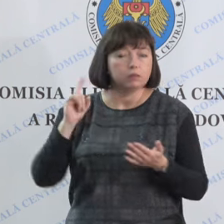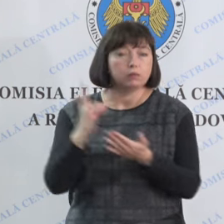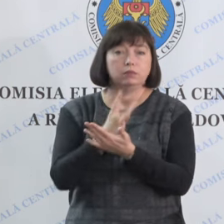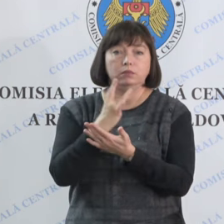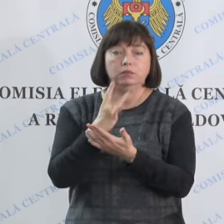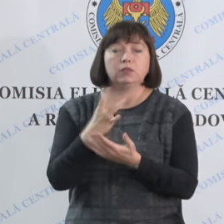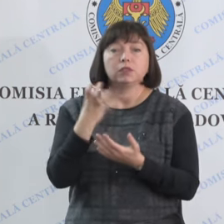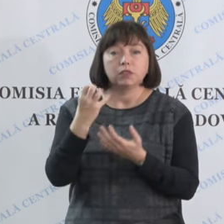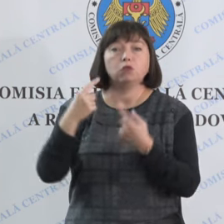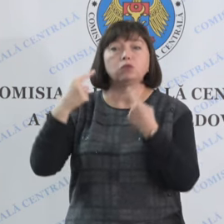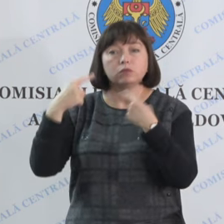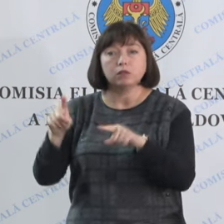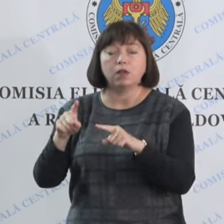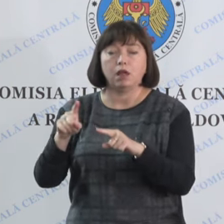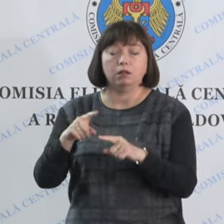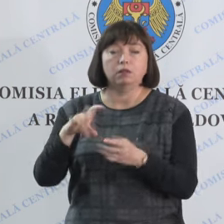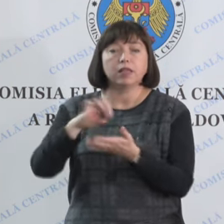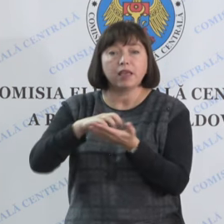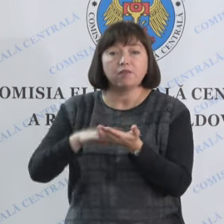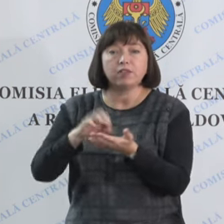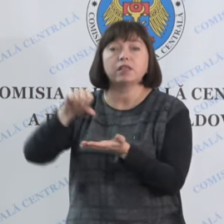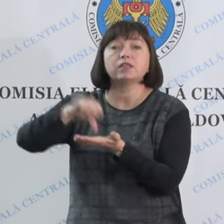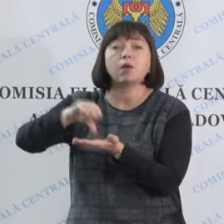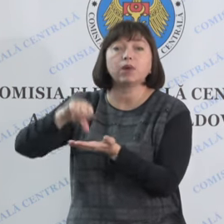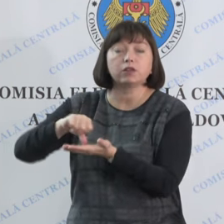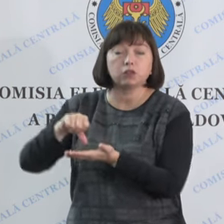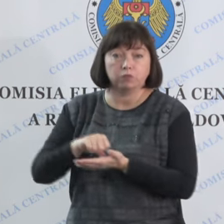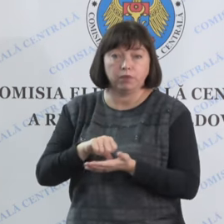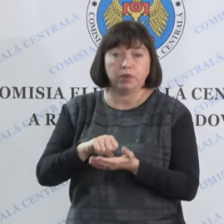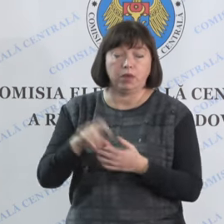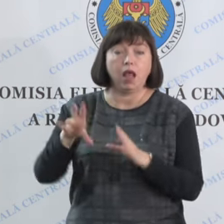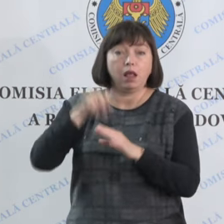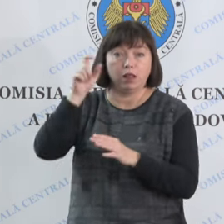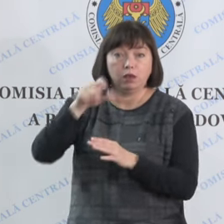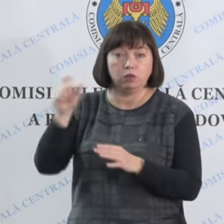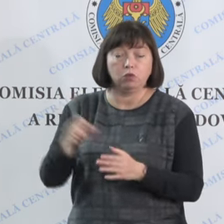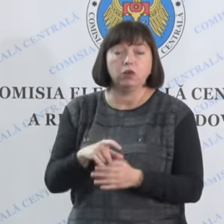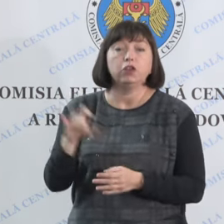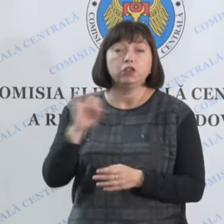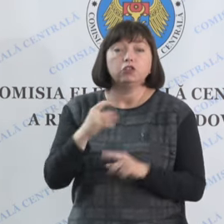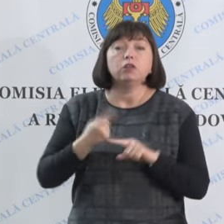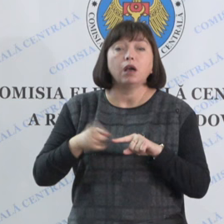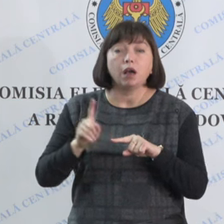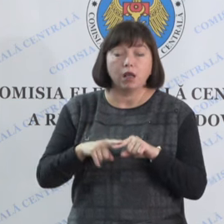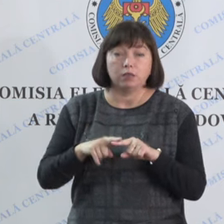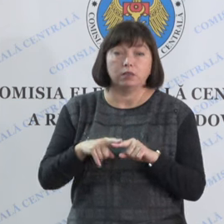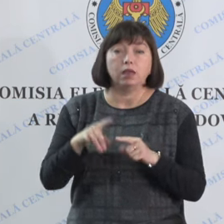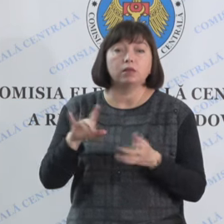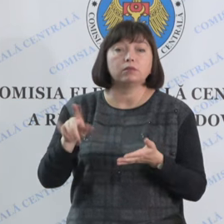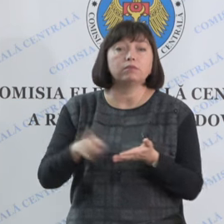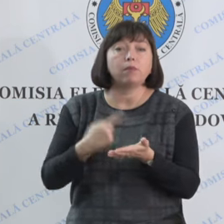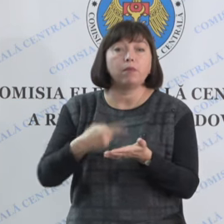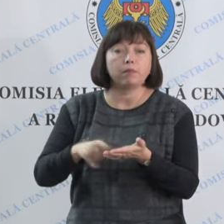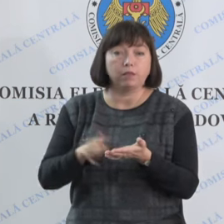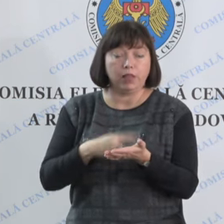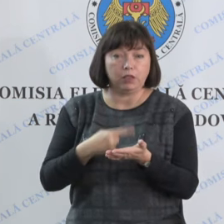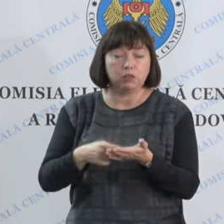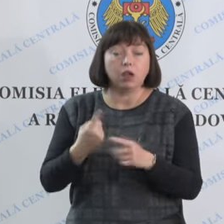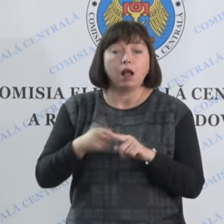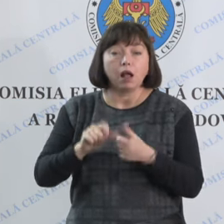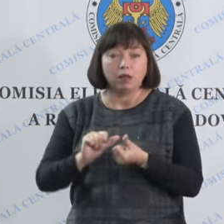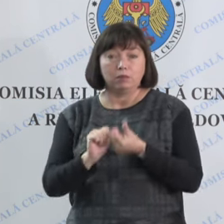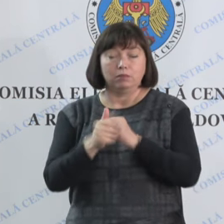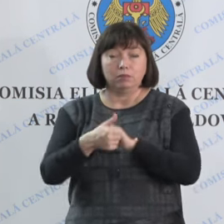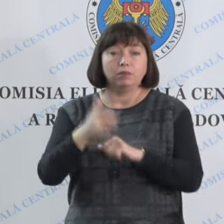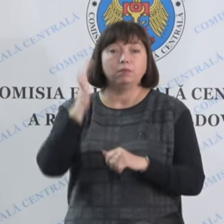alt instrument de evidență a participării alegătorilor și e vorba de tablete care vor substitui